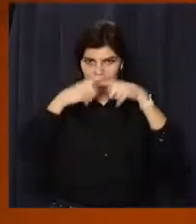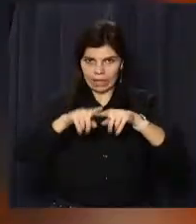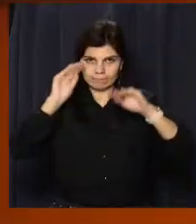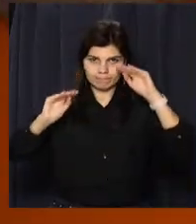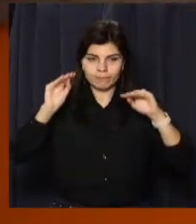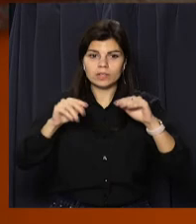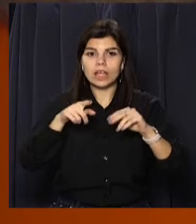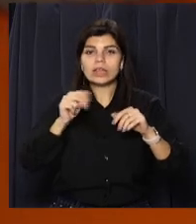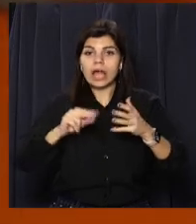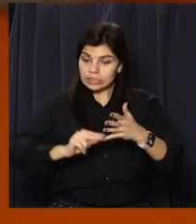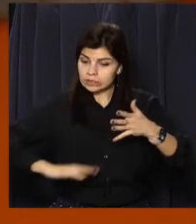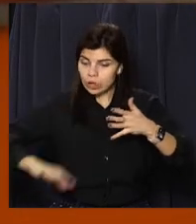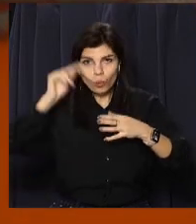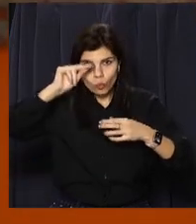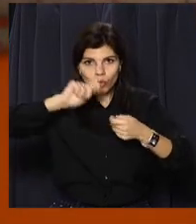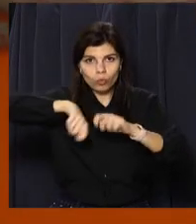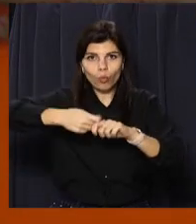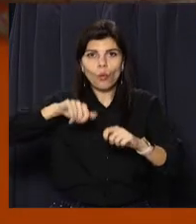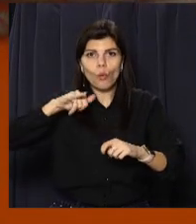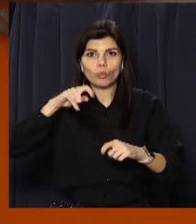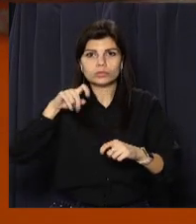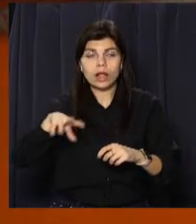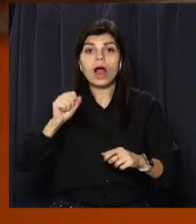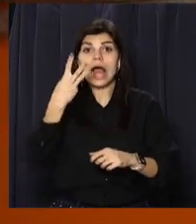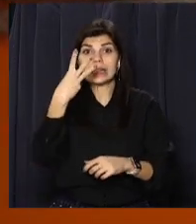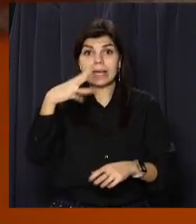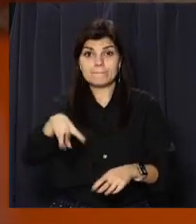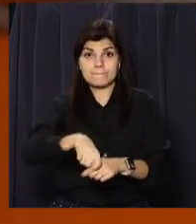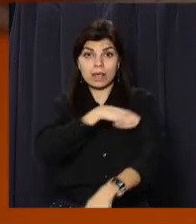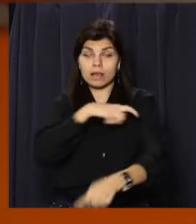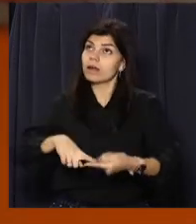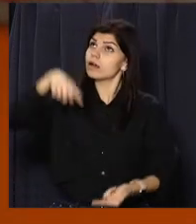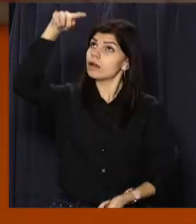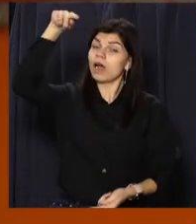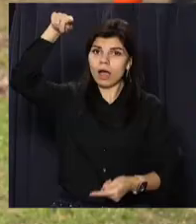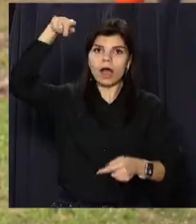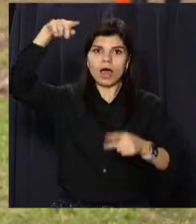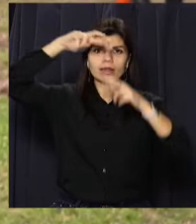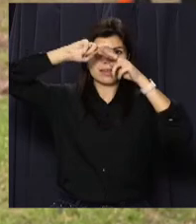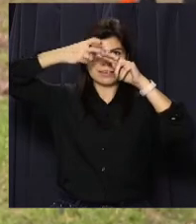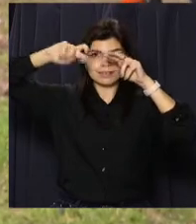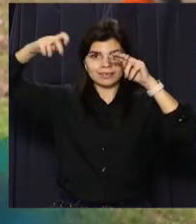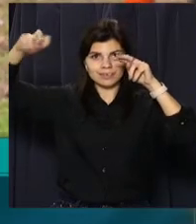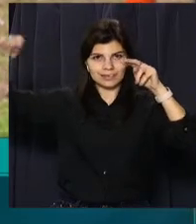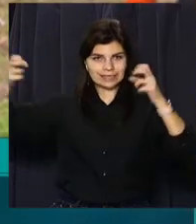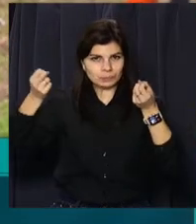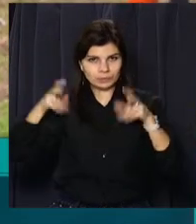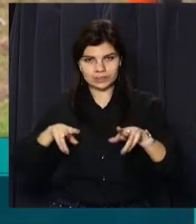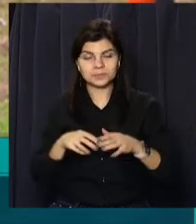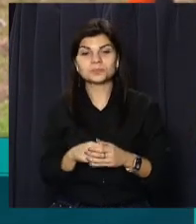На землі вчитимуться в'язати вузли, а на 3-метровій висоті – долати складну смугу перешкод. Допоможе,